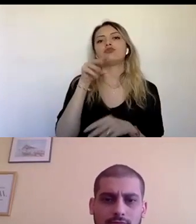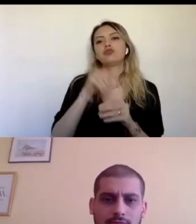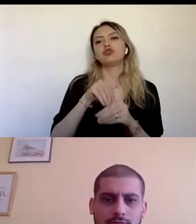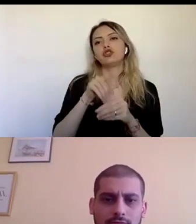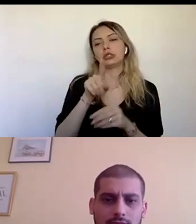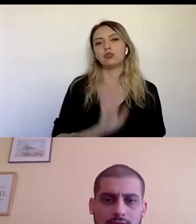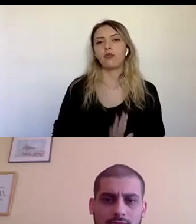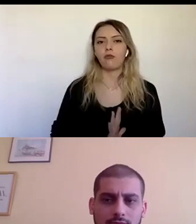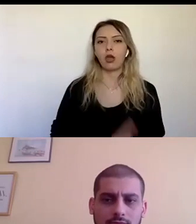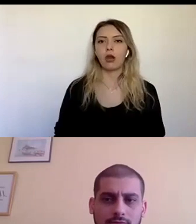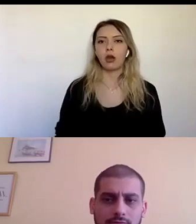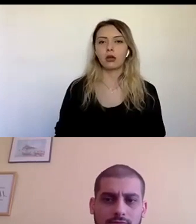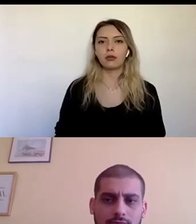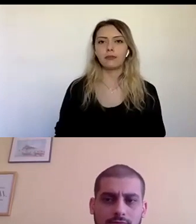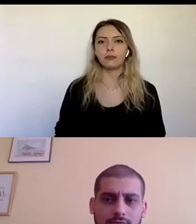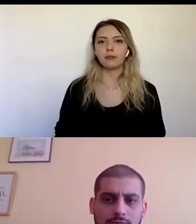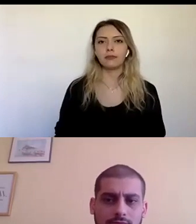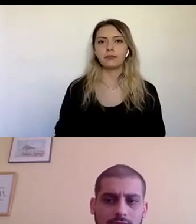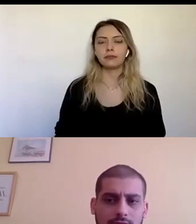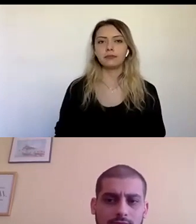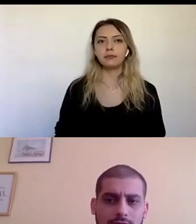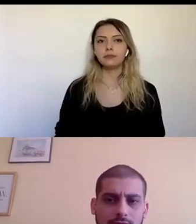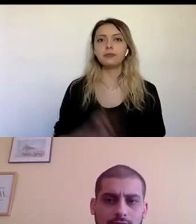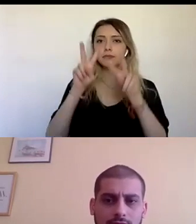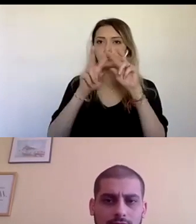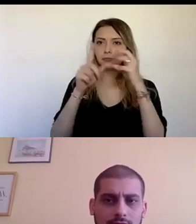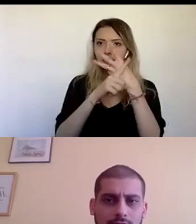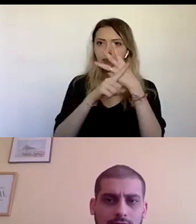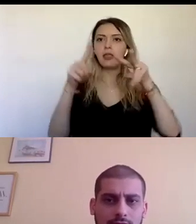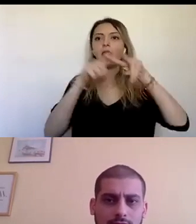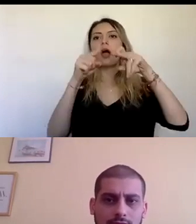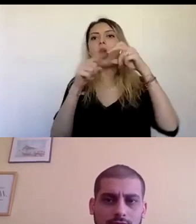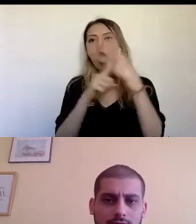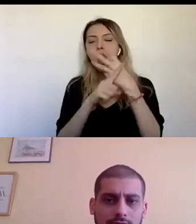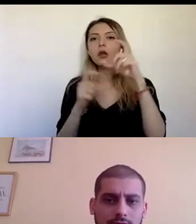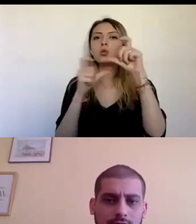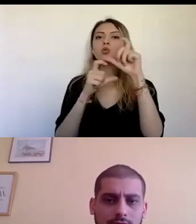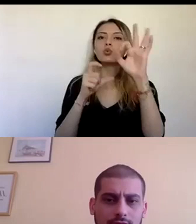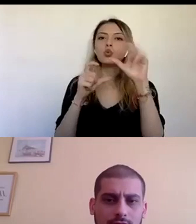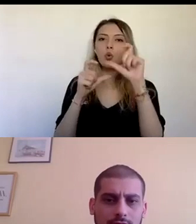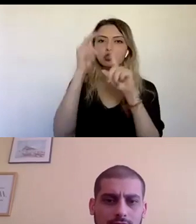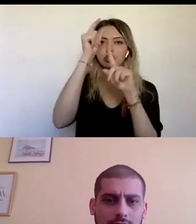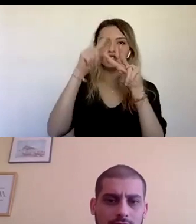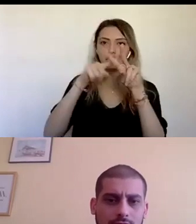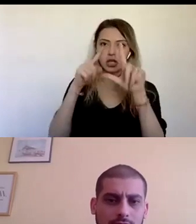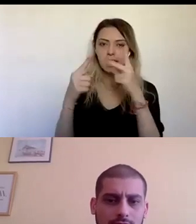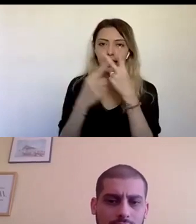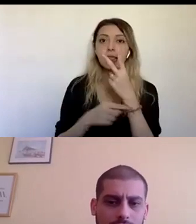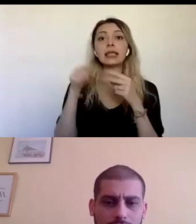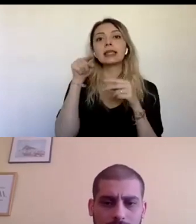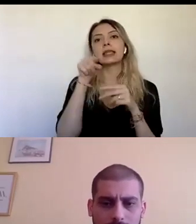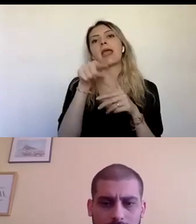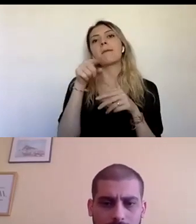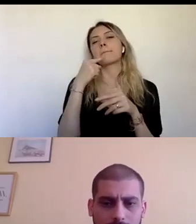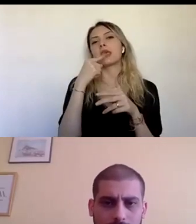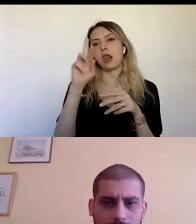diye her yıl açıklanan bir rapor var. Oradaki rapor daha burada nasıl üstümde mi acaba diye bakıyorum.